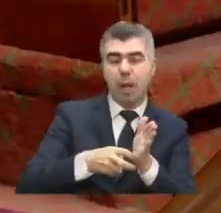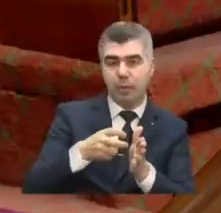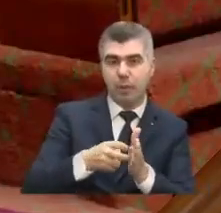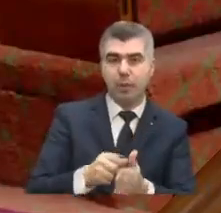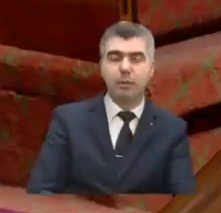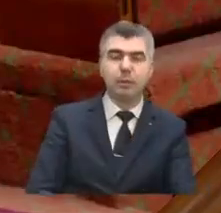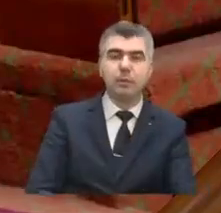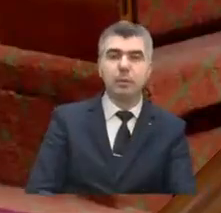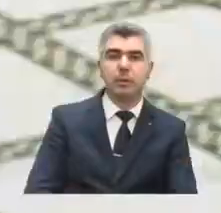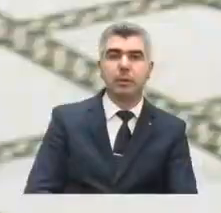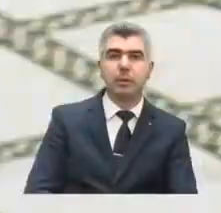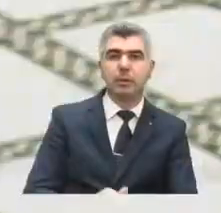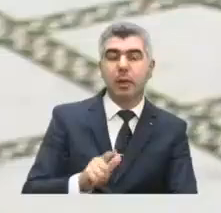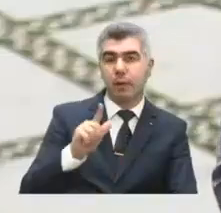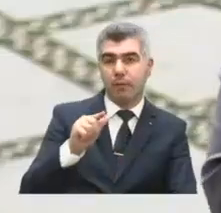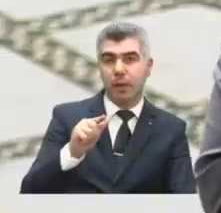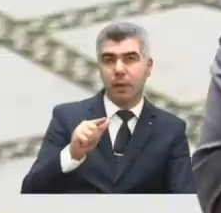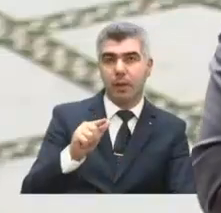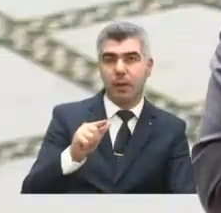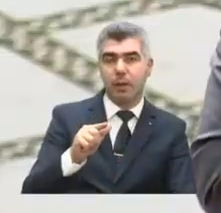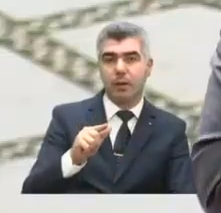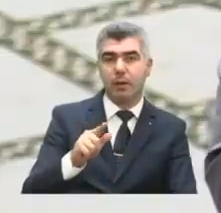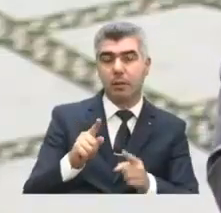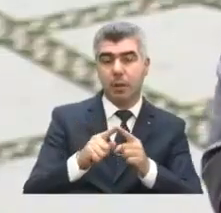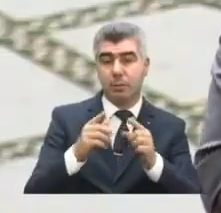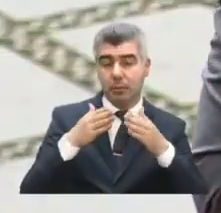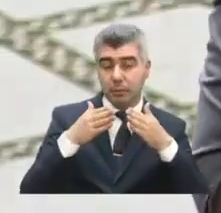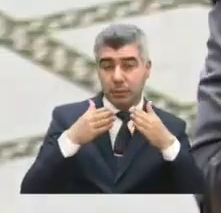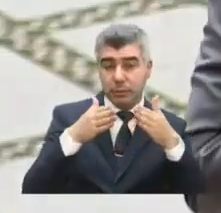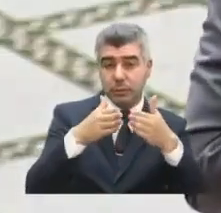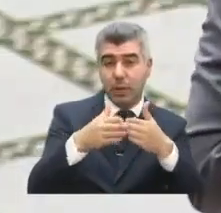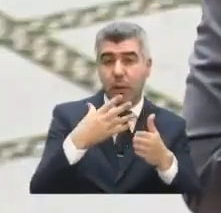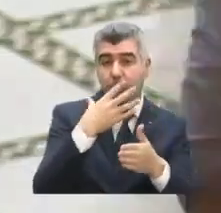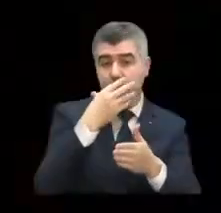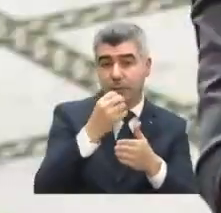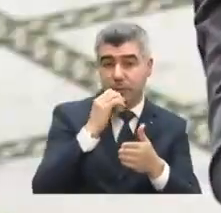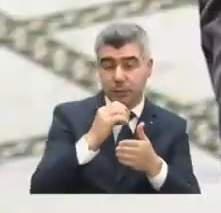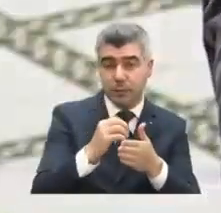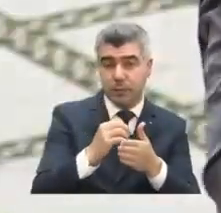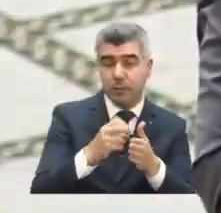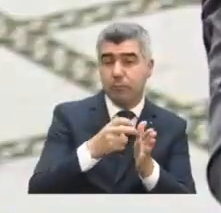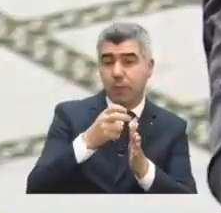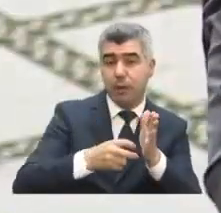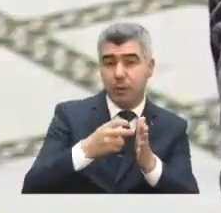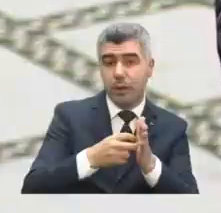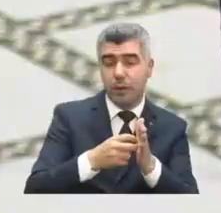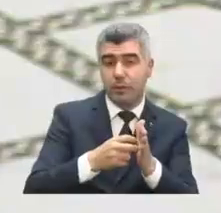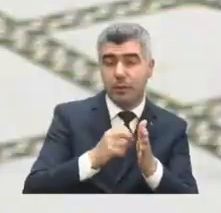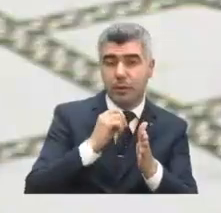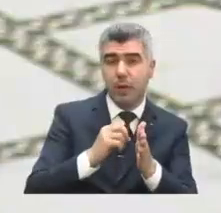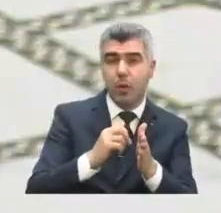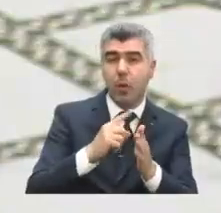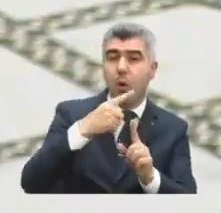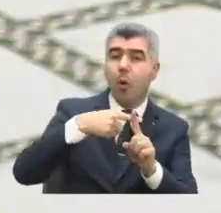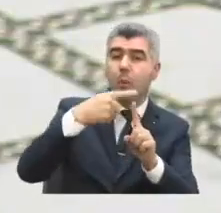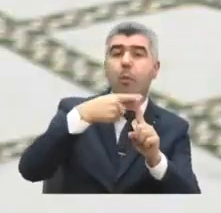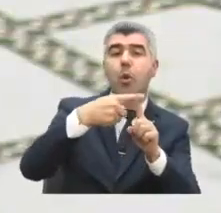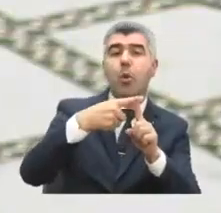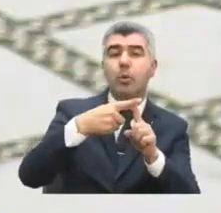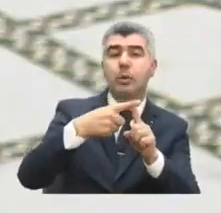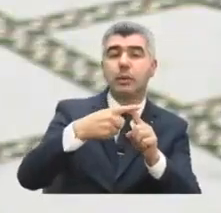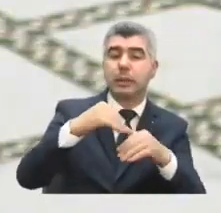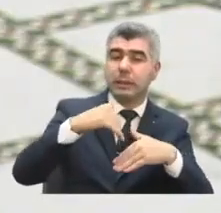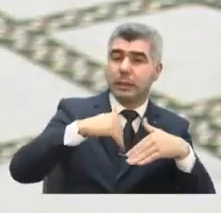أولا للخط ديال القطار فائق السرعة، وكذلك لتحسين الجودة ديال الخطوط المتواجدة.